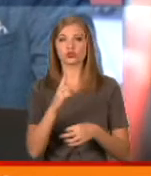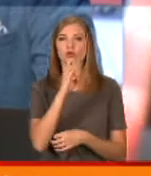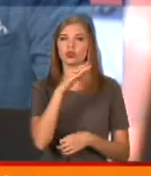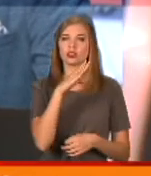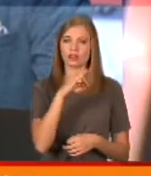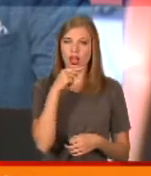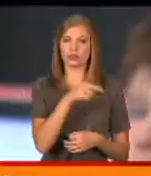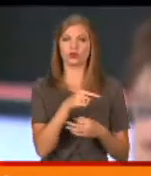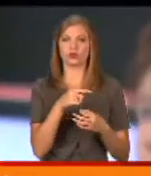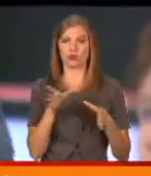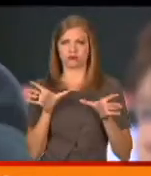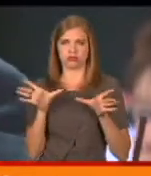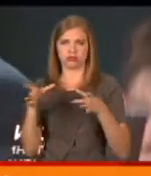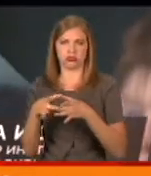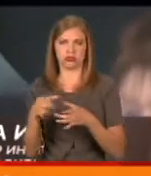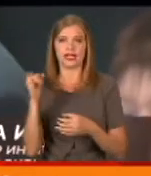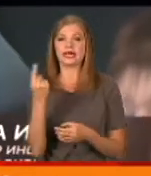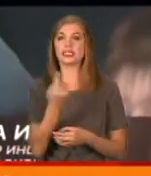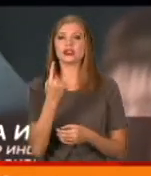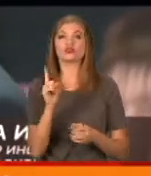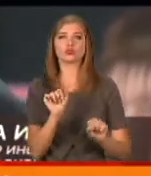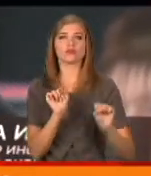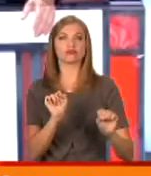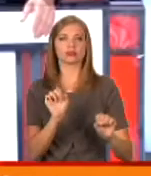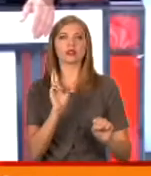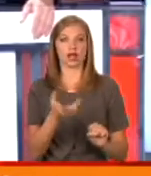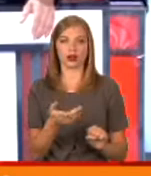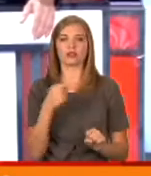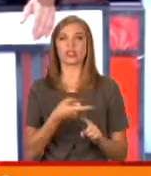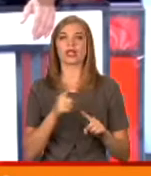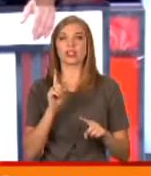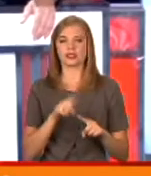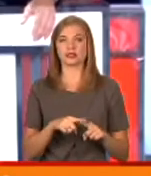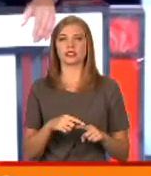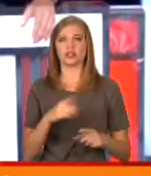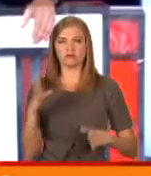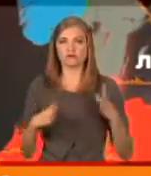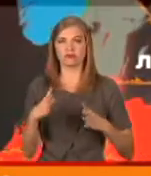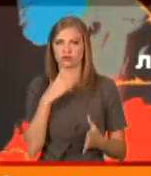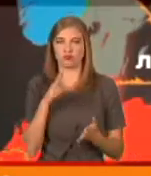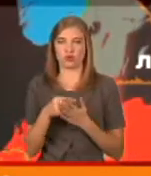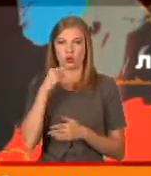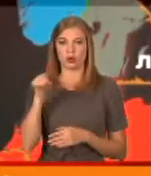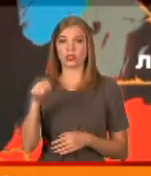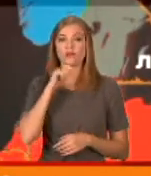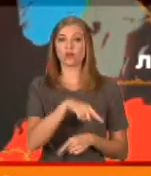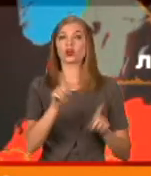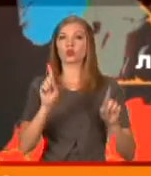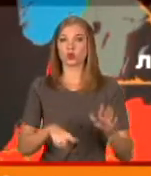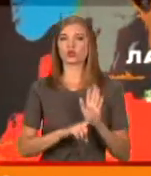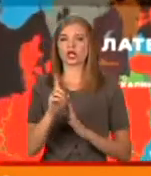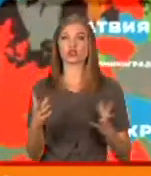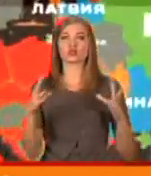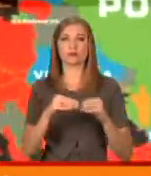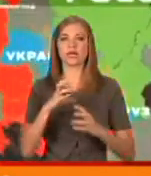НАТО стискає навколо них кільце. І єдиний спосіб протистояти західним арміям – качати власні військові м'язи. На Україні теж стартували